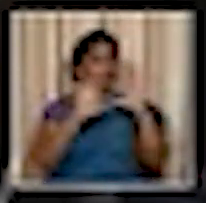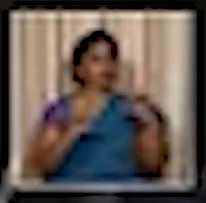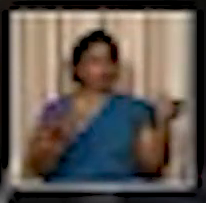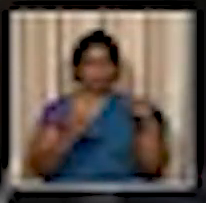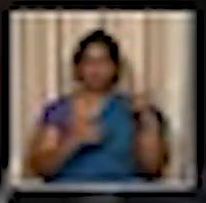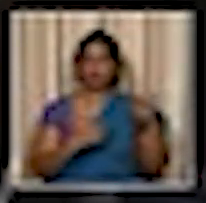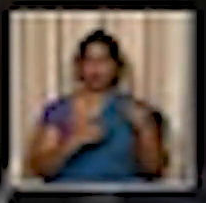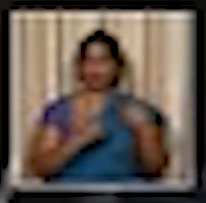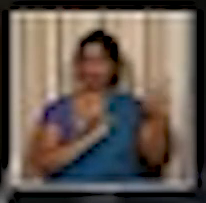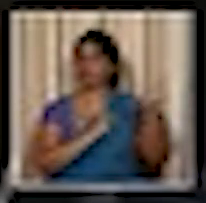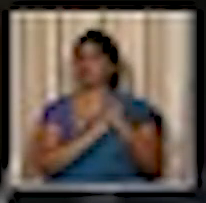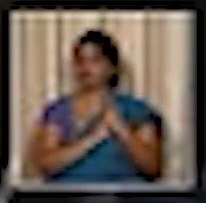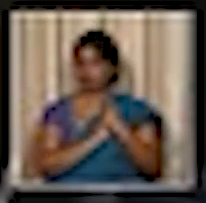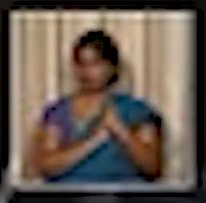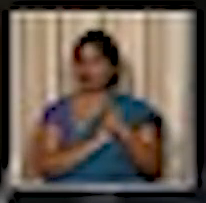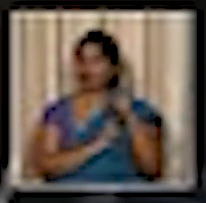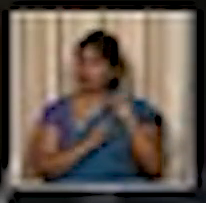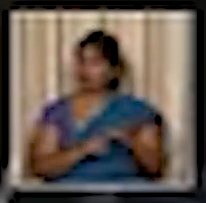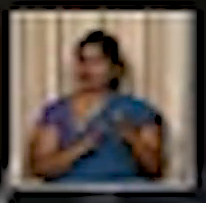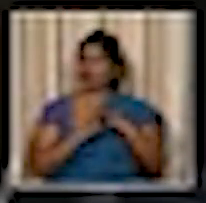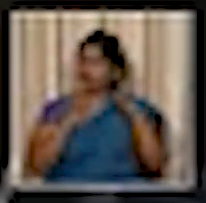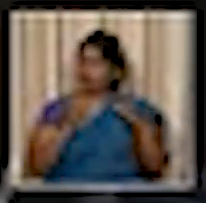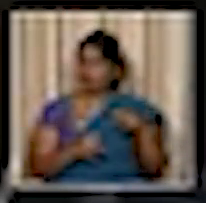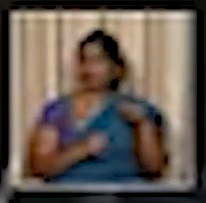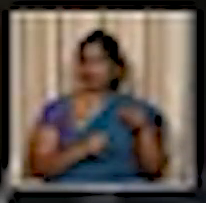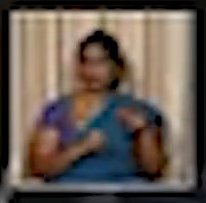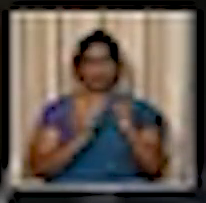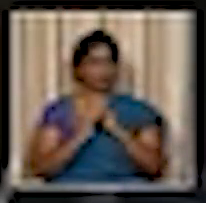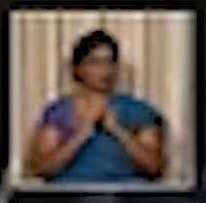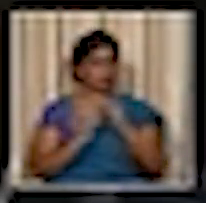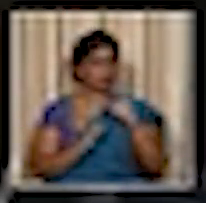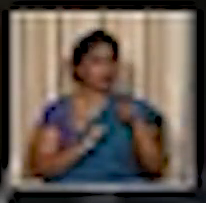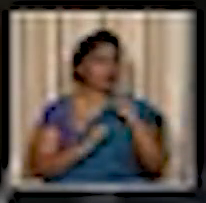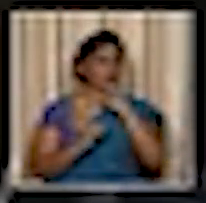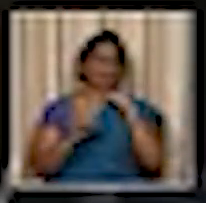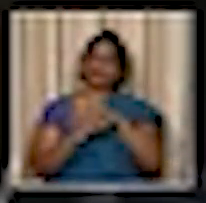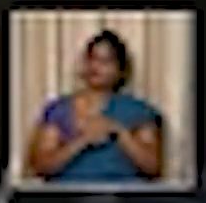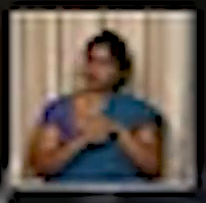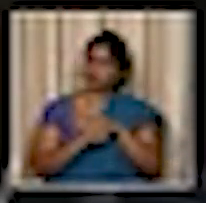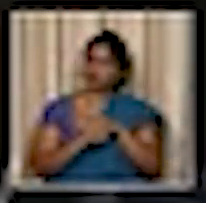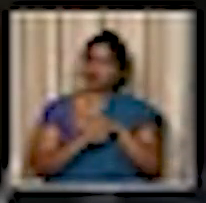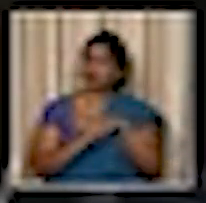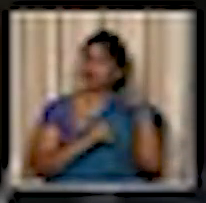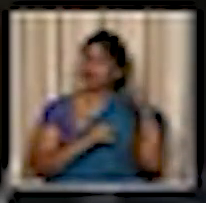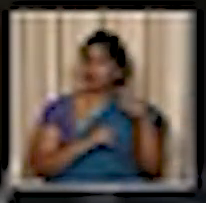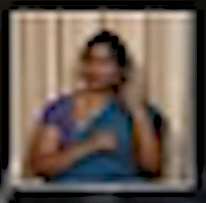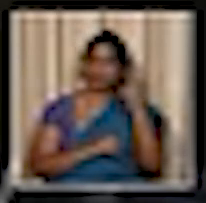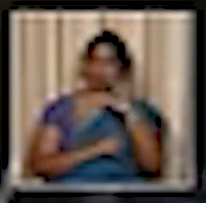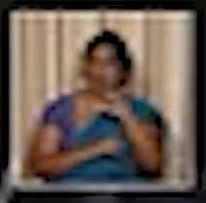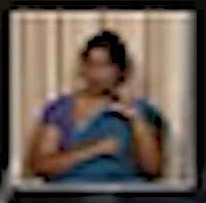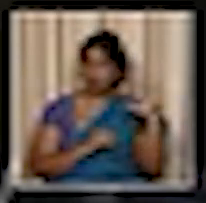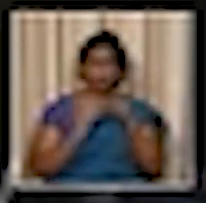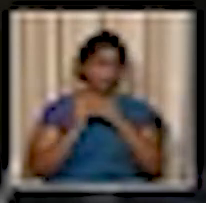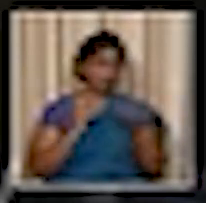තමයි මම ළඟට එන්නේ. මේ වෙනකොට බරපතල අර්බුදයක් තියෙනවා අධිකරණ ක්ෂේත්‍රයේ. ඒක තමයි 2018